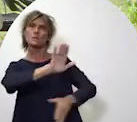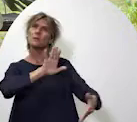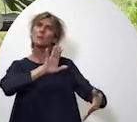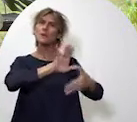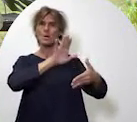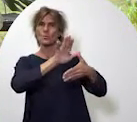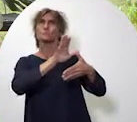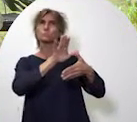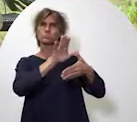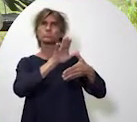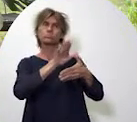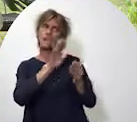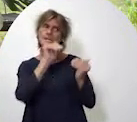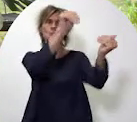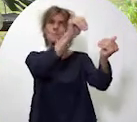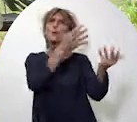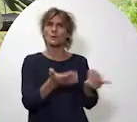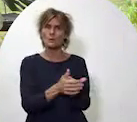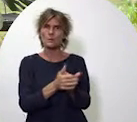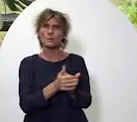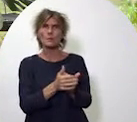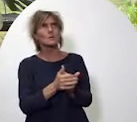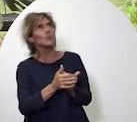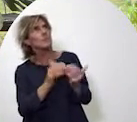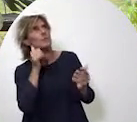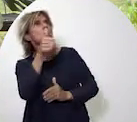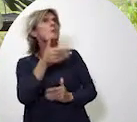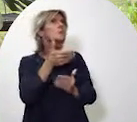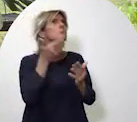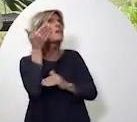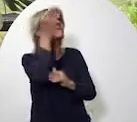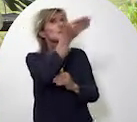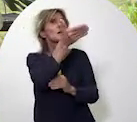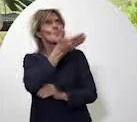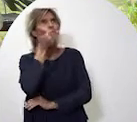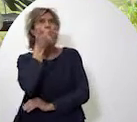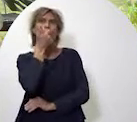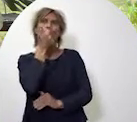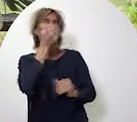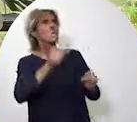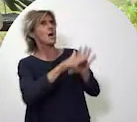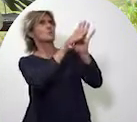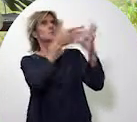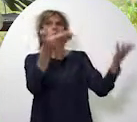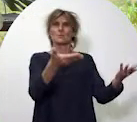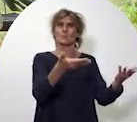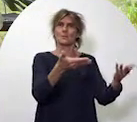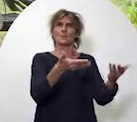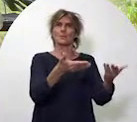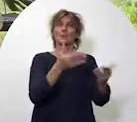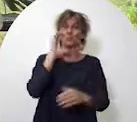guadeloupéen sur laquelle nous devons fonder nos espoirs en des lendemains meilleurs et je veux rendre un hommage